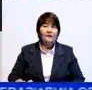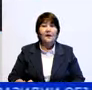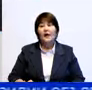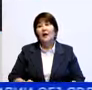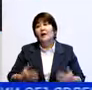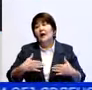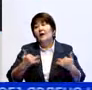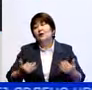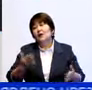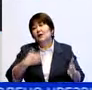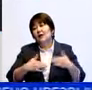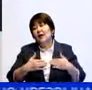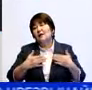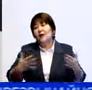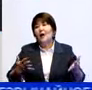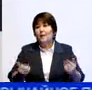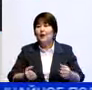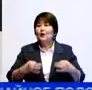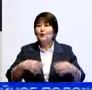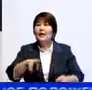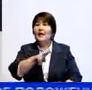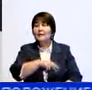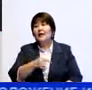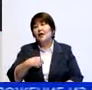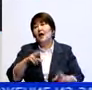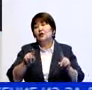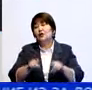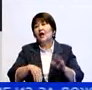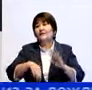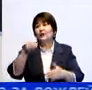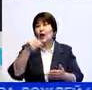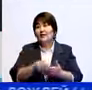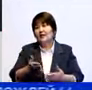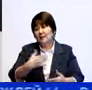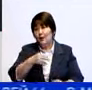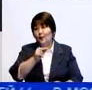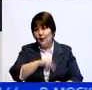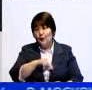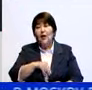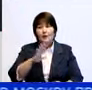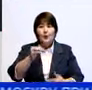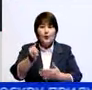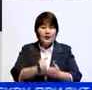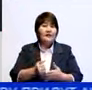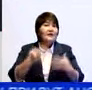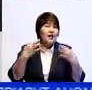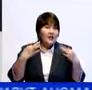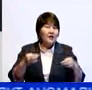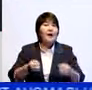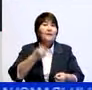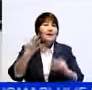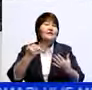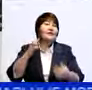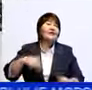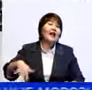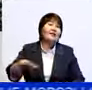Я сегодня рад безмерно, получил юбилейную медаль. Я считаю это высокой оценкой моего труда. Пусть крепнет независимость, процветает